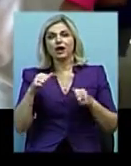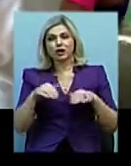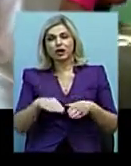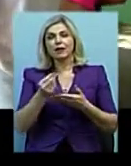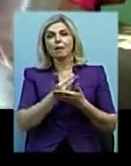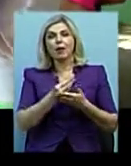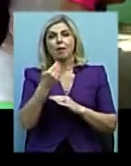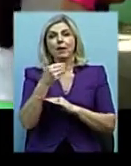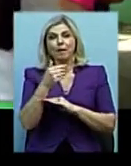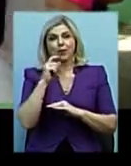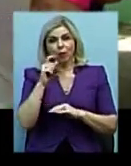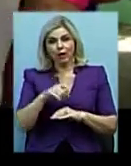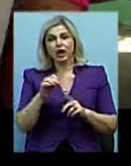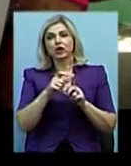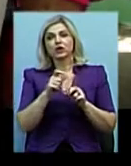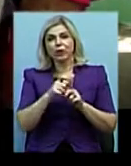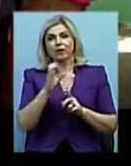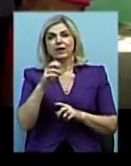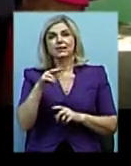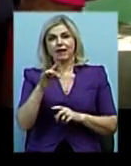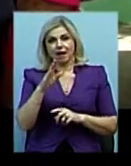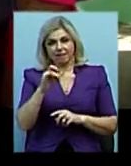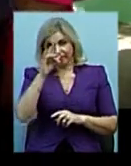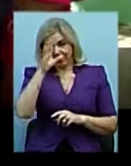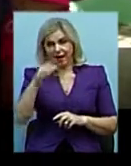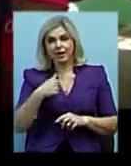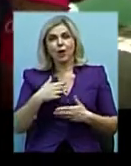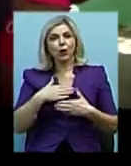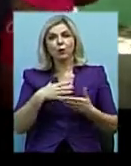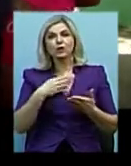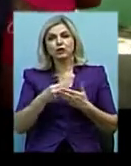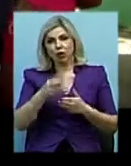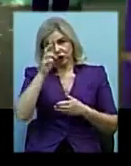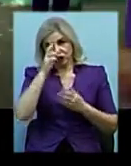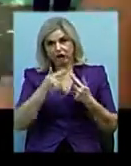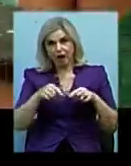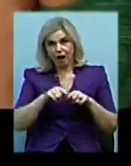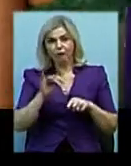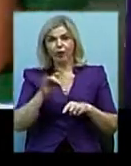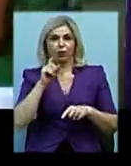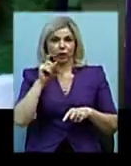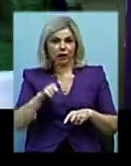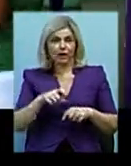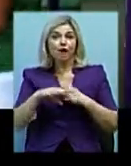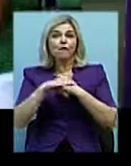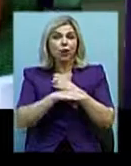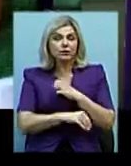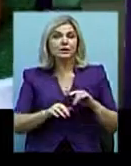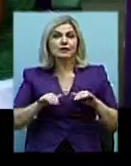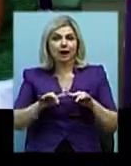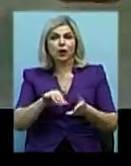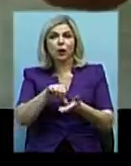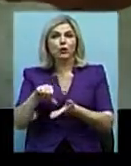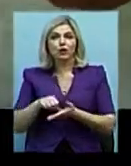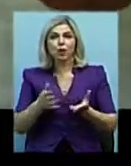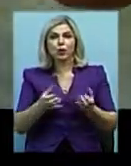України і написати «Слава Україні», тому що я люблю свою державу, люблю свою Україну. Наприкінці заходу учасники вікторин та конкурсів